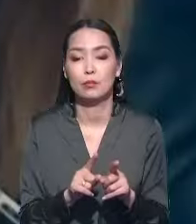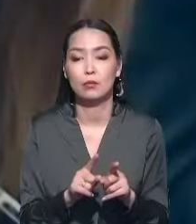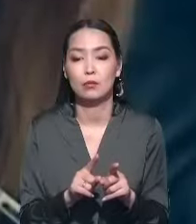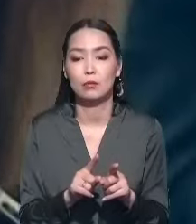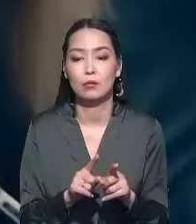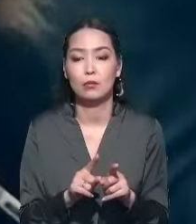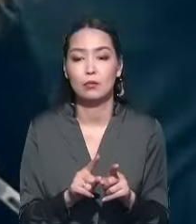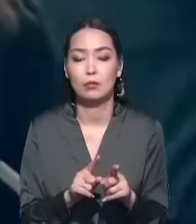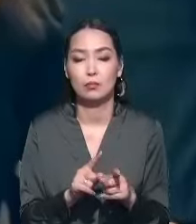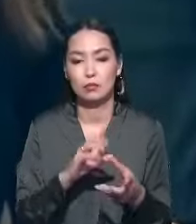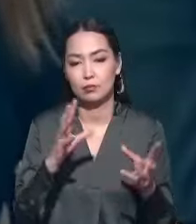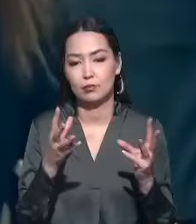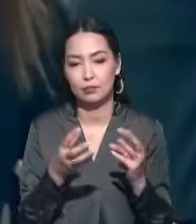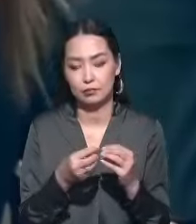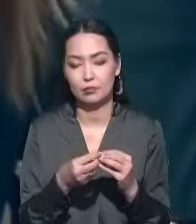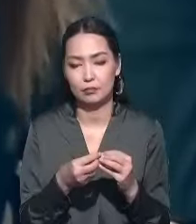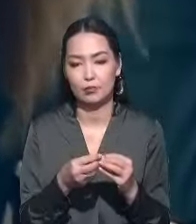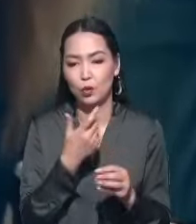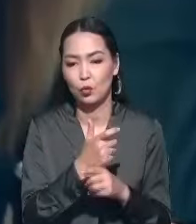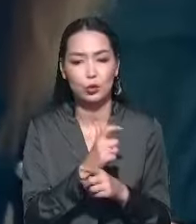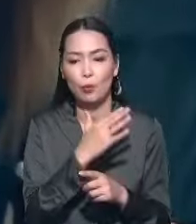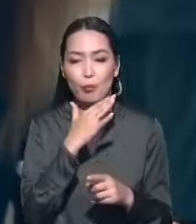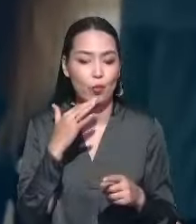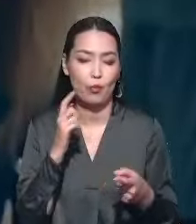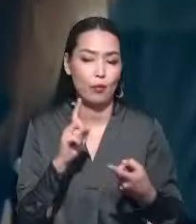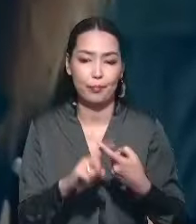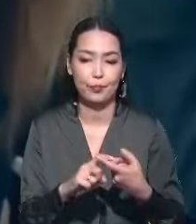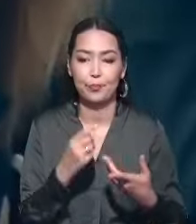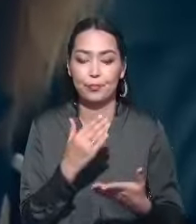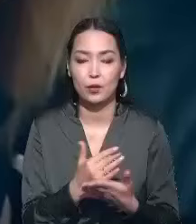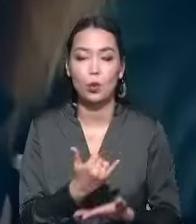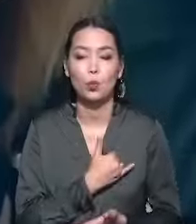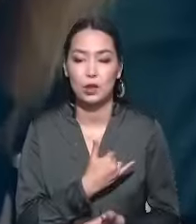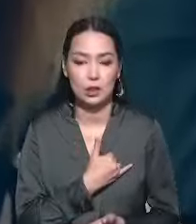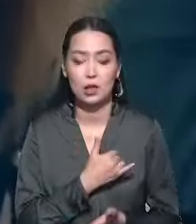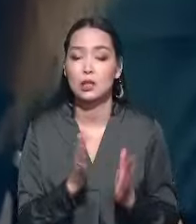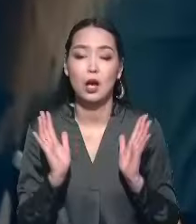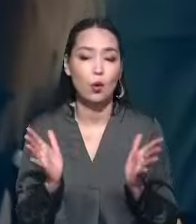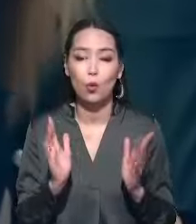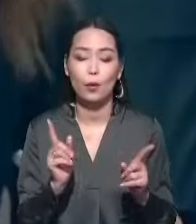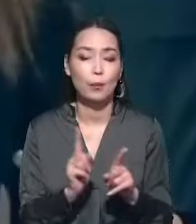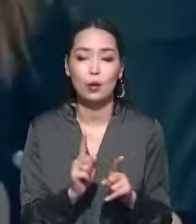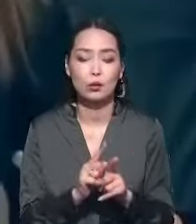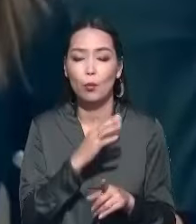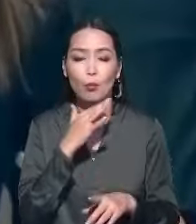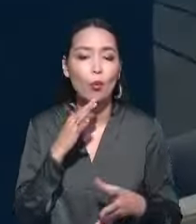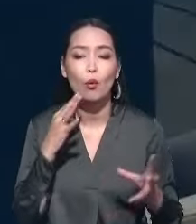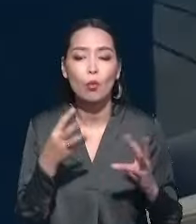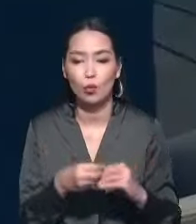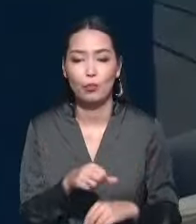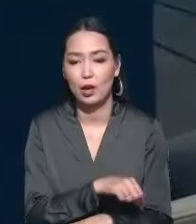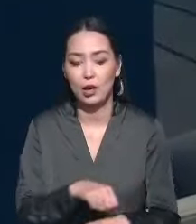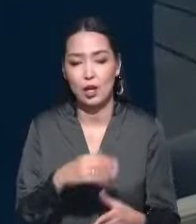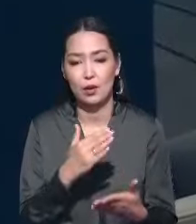тот же космос. Ну, очень много. У нас огромная совместная общая граница.